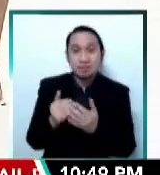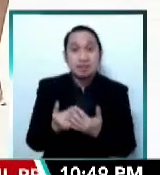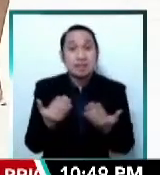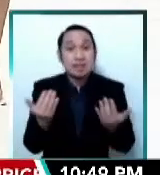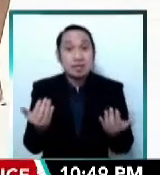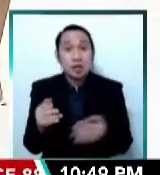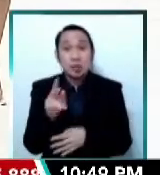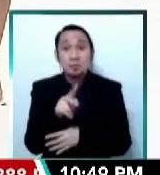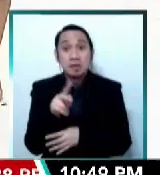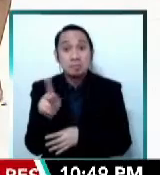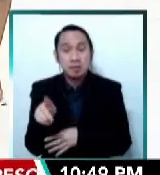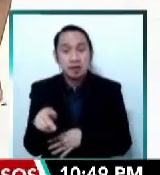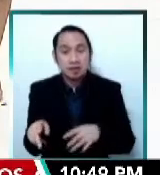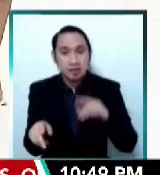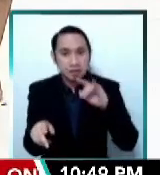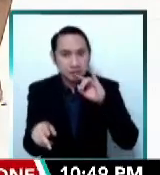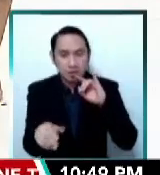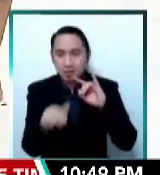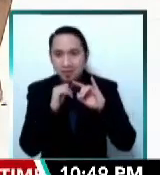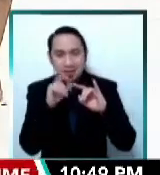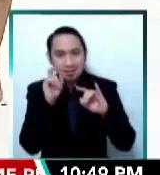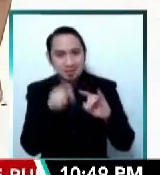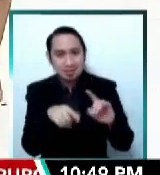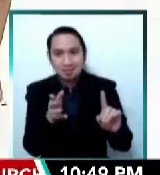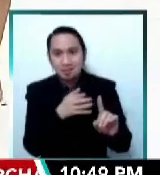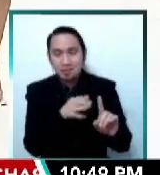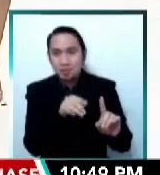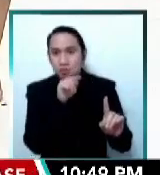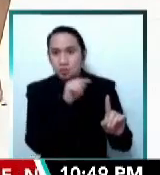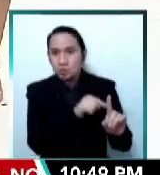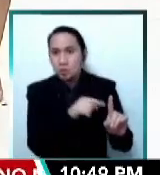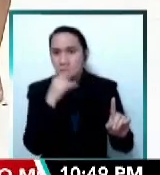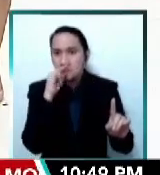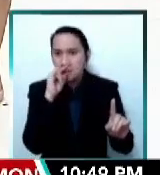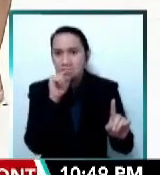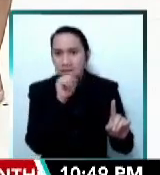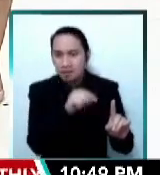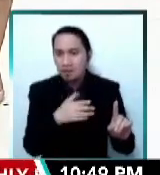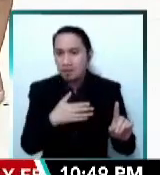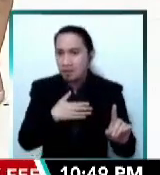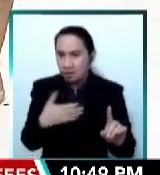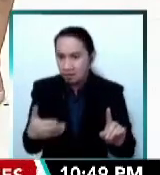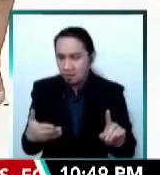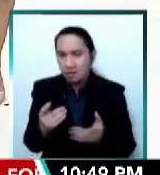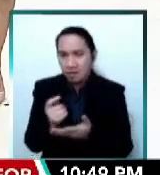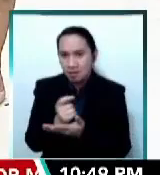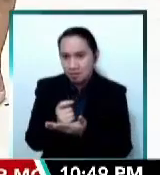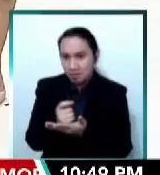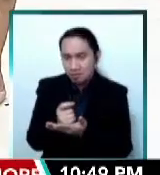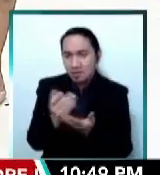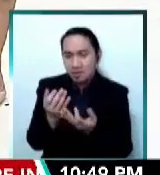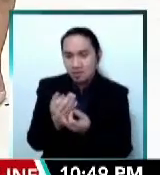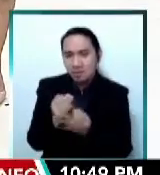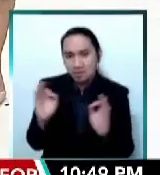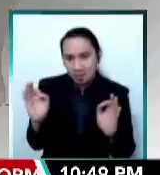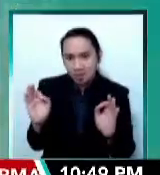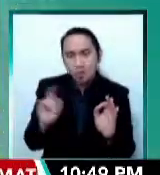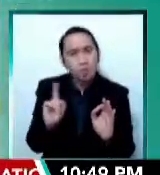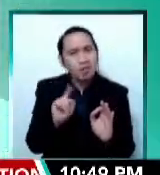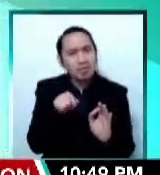hindi na kailangan kantsawan. Siya pa ang nag-alok na manlibre. Ano naman kaya ang libre niya?